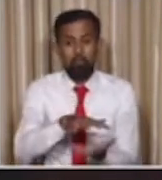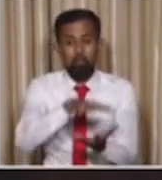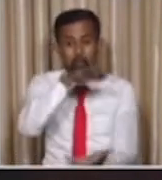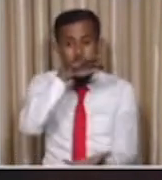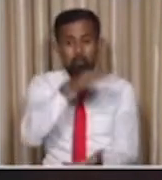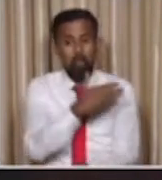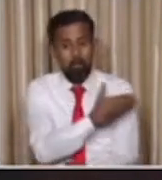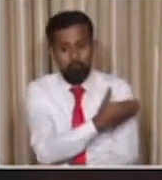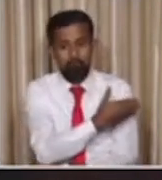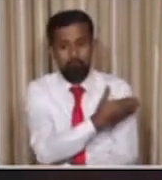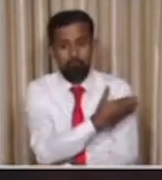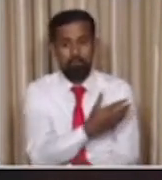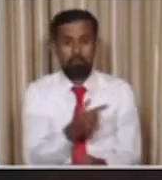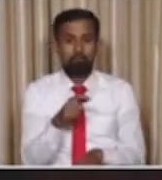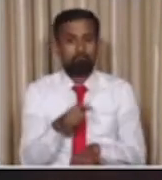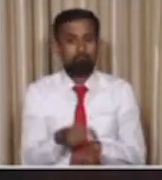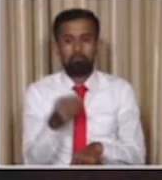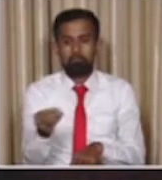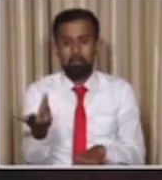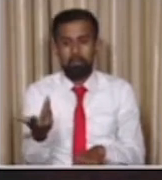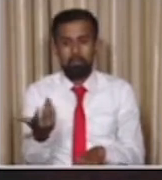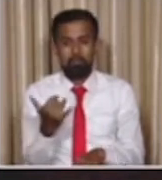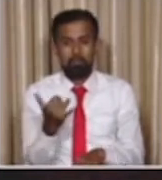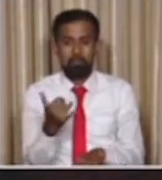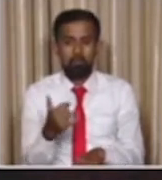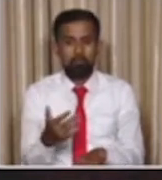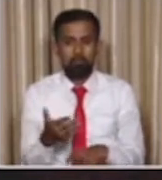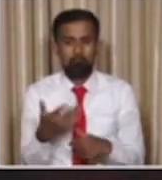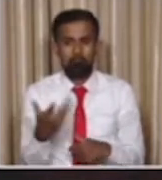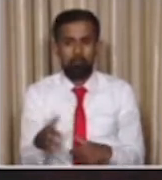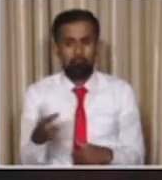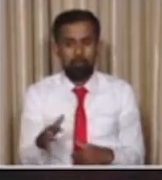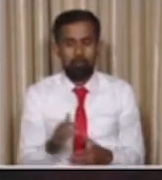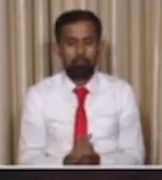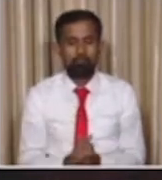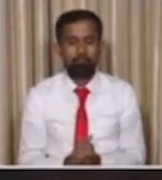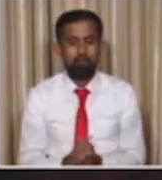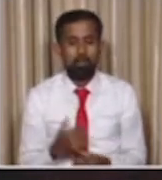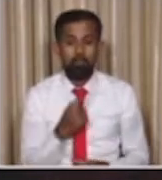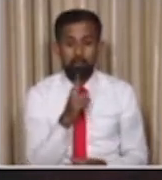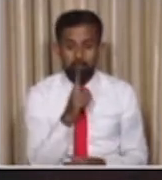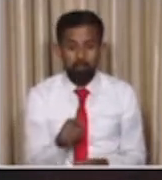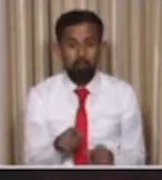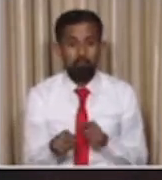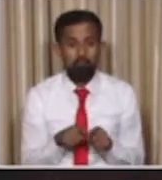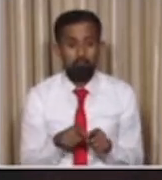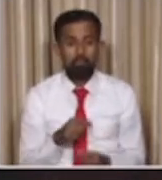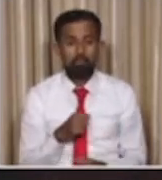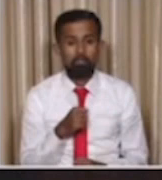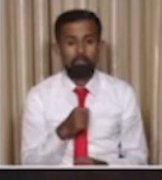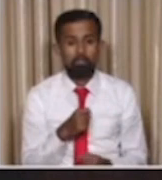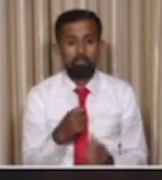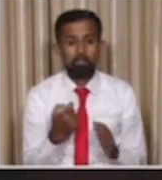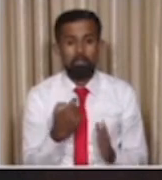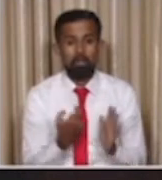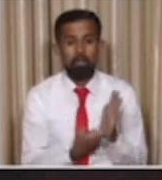තියෙනවා. හැබැයි ඒවට අවස්ථාවක් නැහැ. සමහර ඒවා වෙලා තියෙනවා. අපි කියන්නේ මේ විදියට